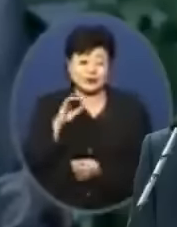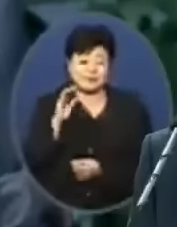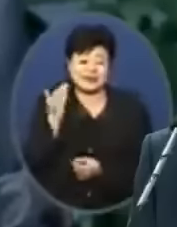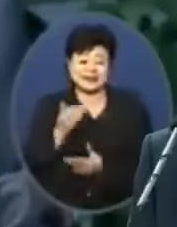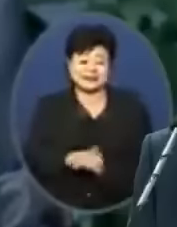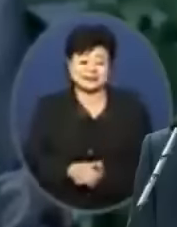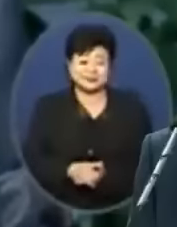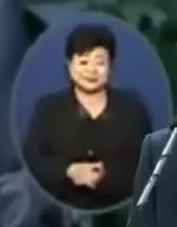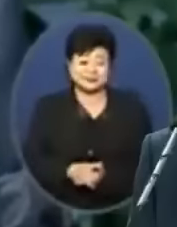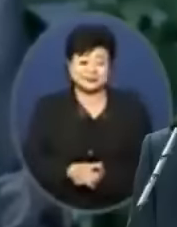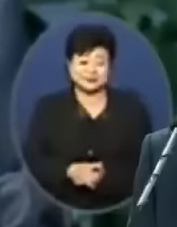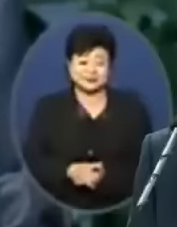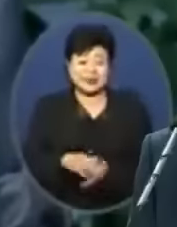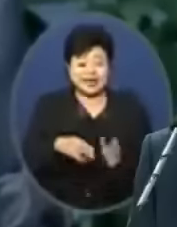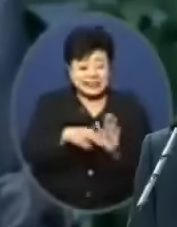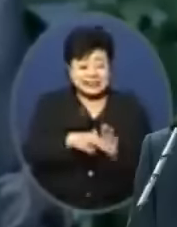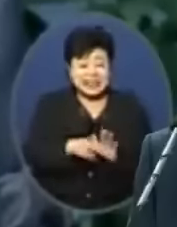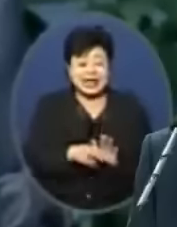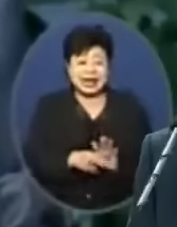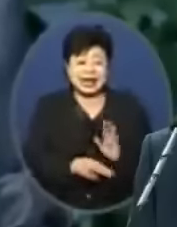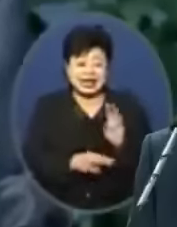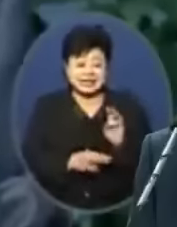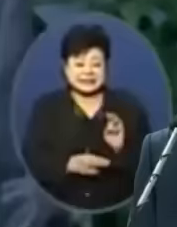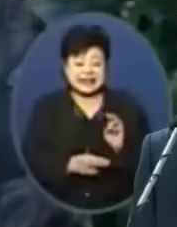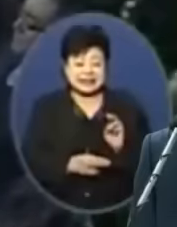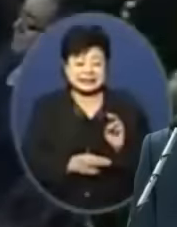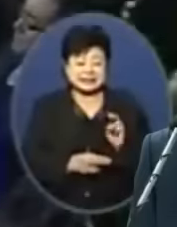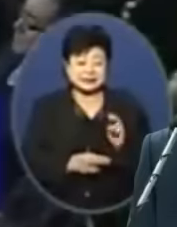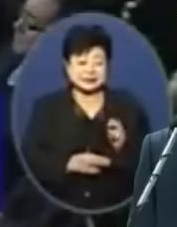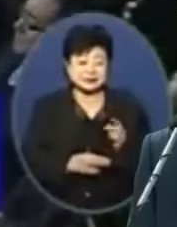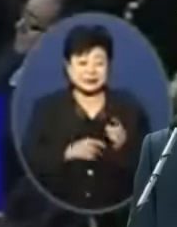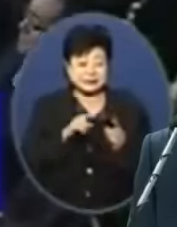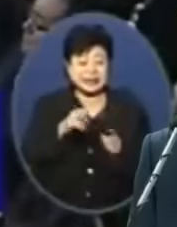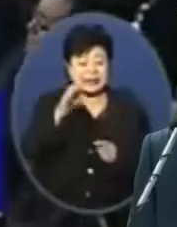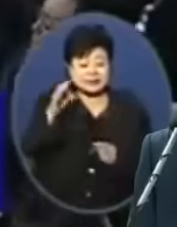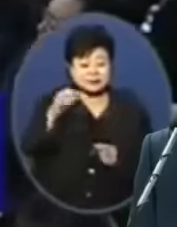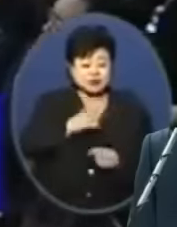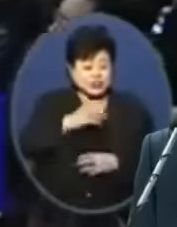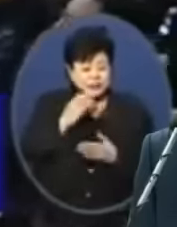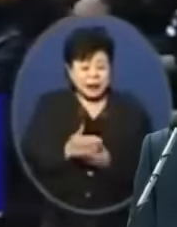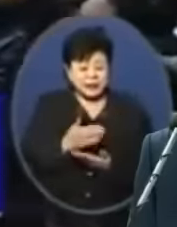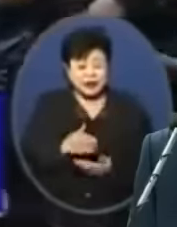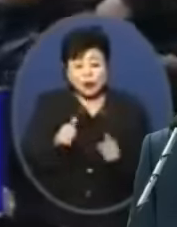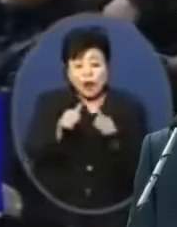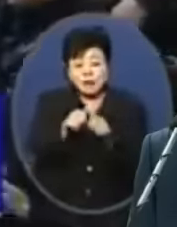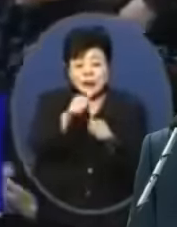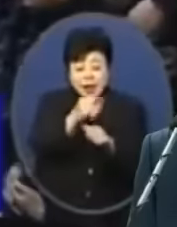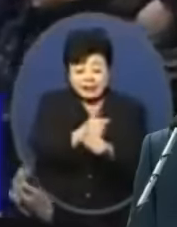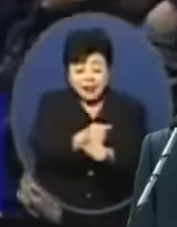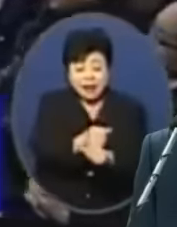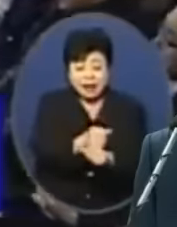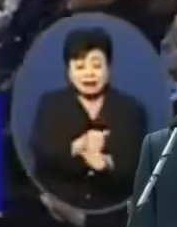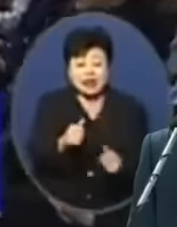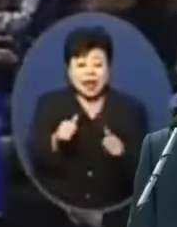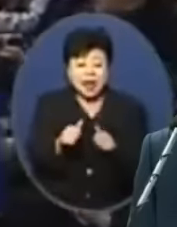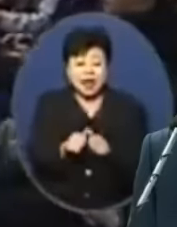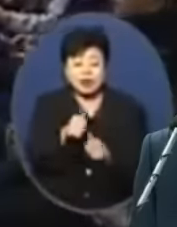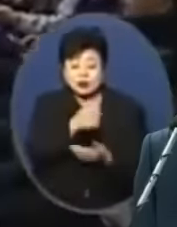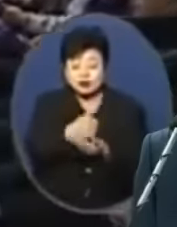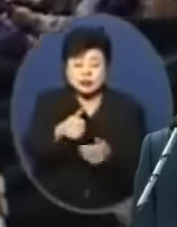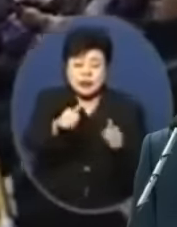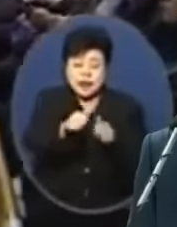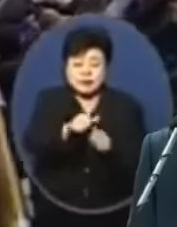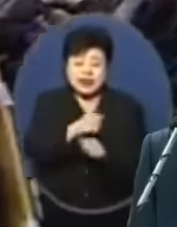것입니다. 이사야 41장 10절에 두려워하지 말라 내가 너와 함께함이라. 함께 주님이 같이